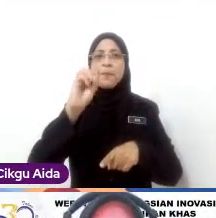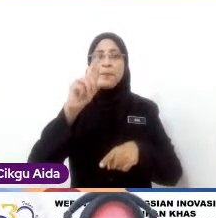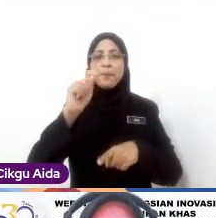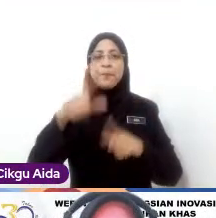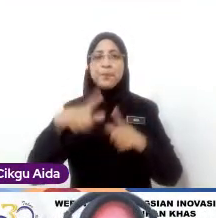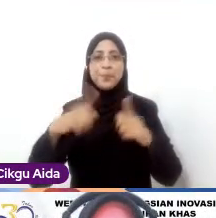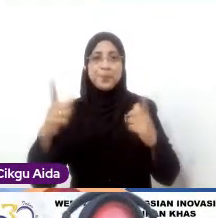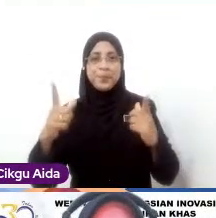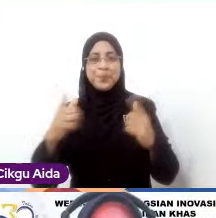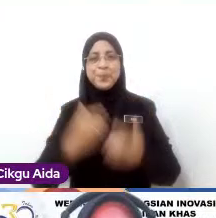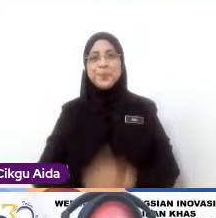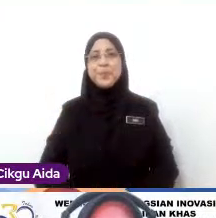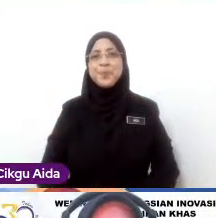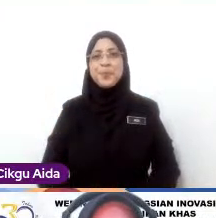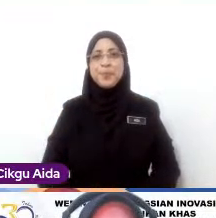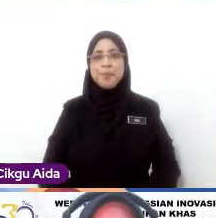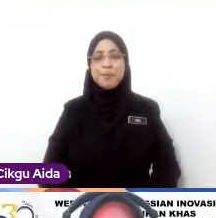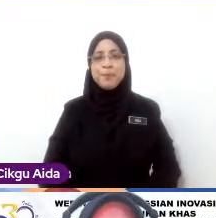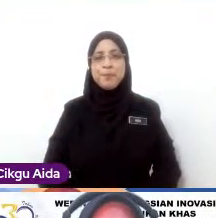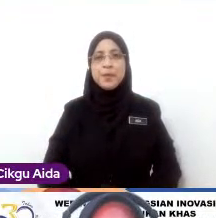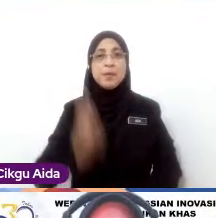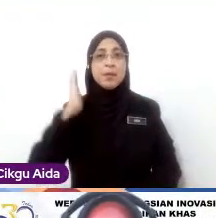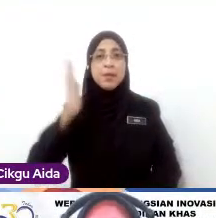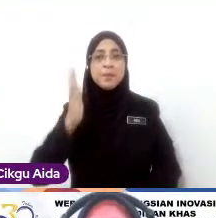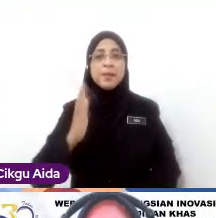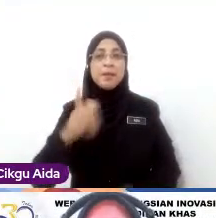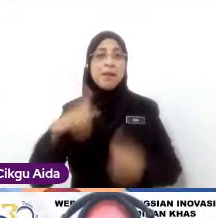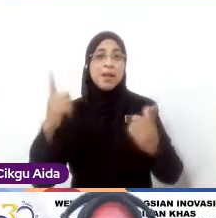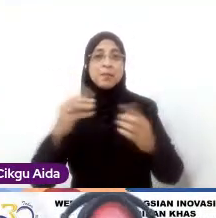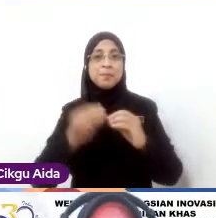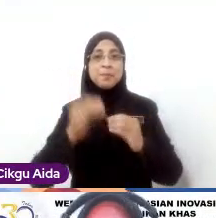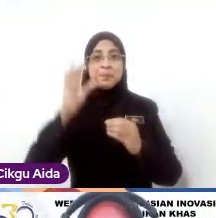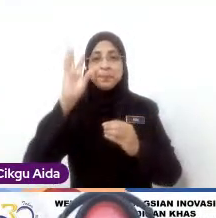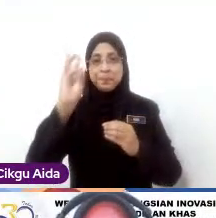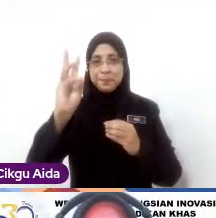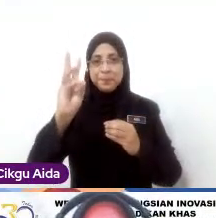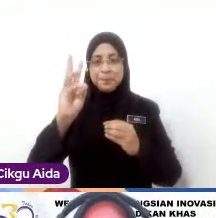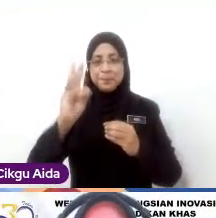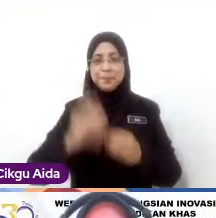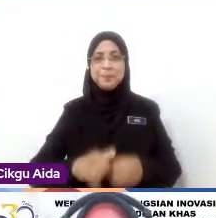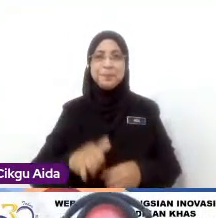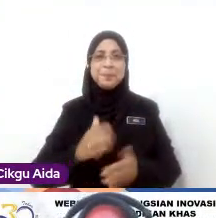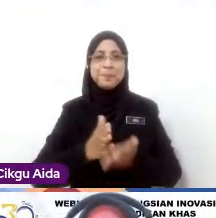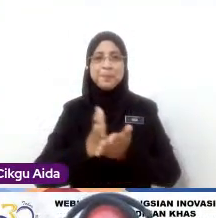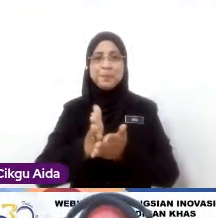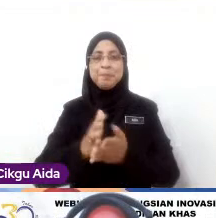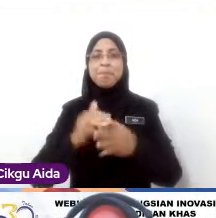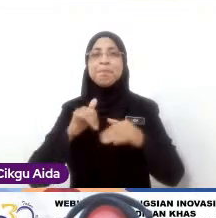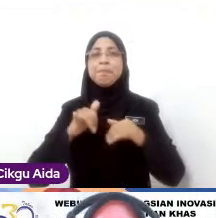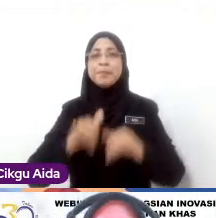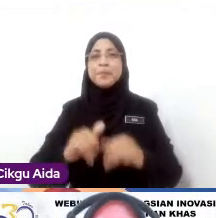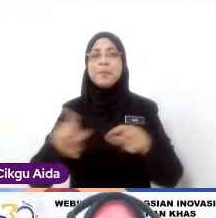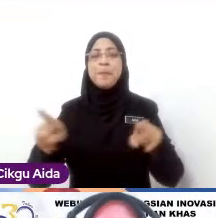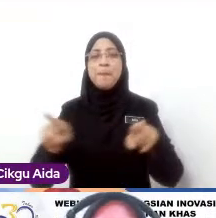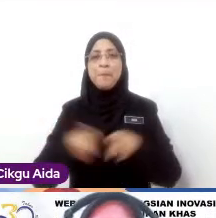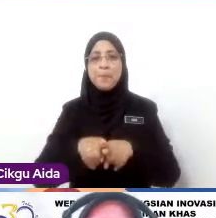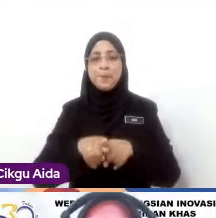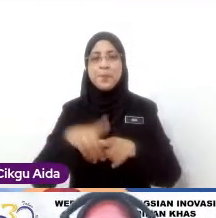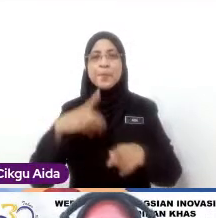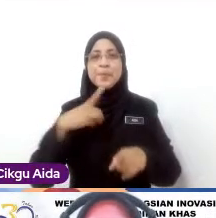seterusnya iaitu panel ke-6. Jangan ke mana-mana, teruskan bersama kami untuk mengikuti